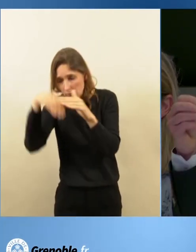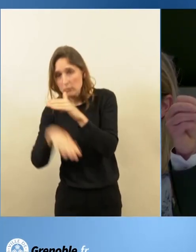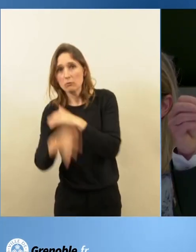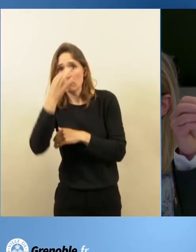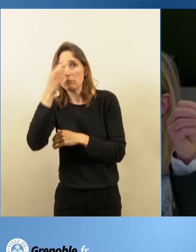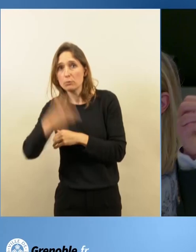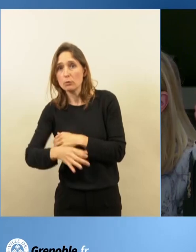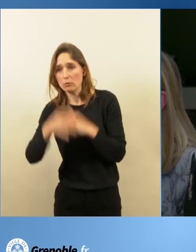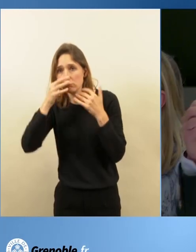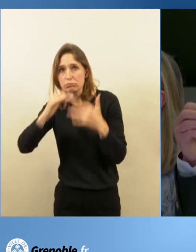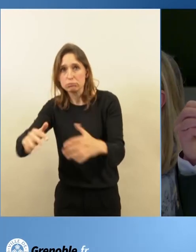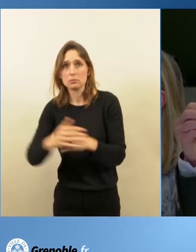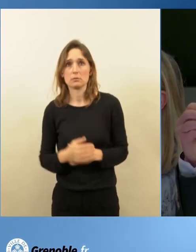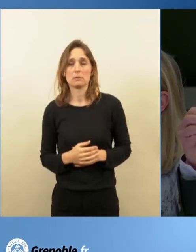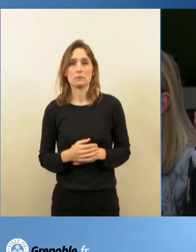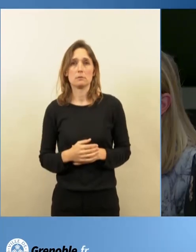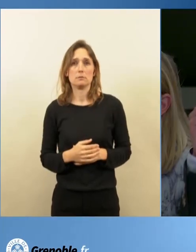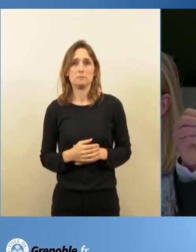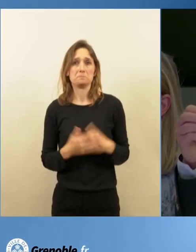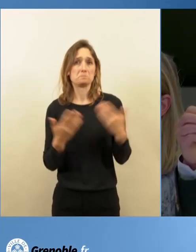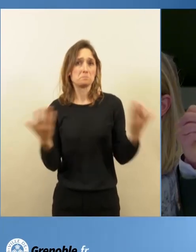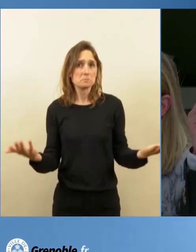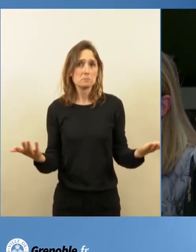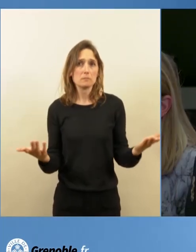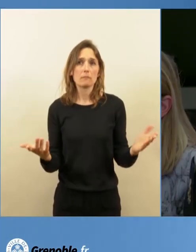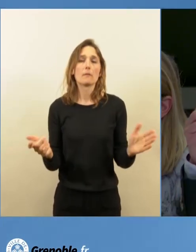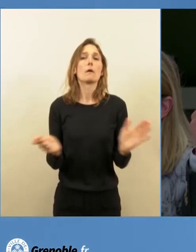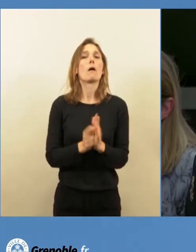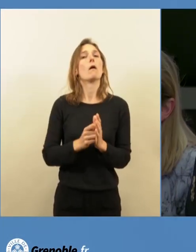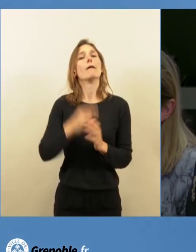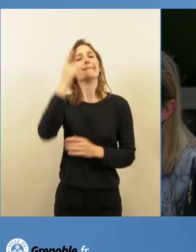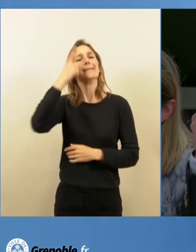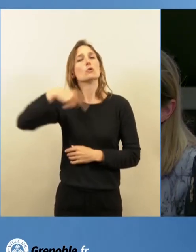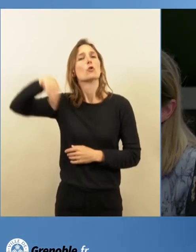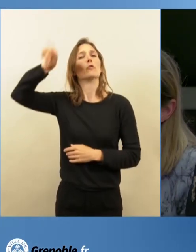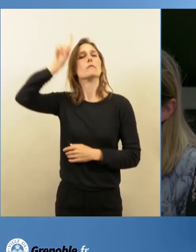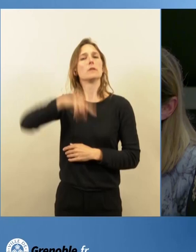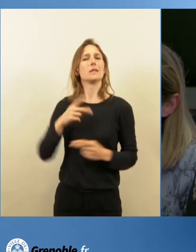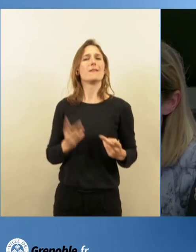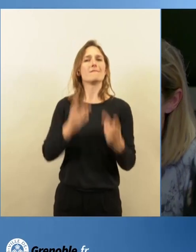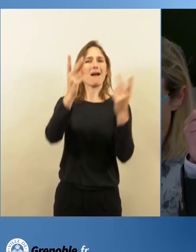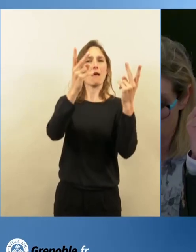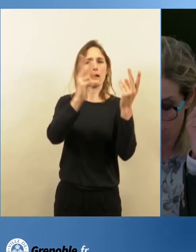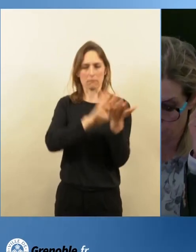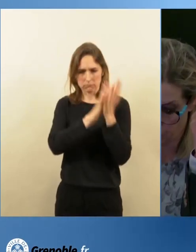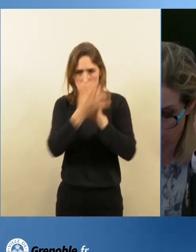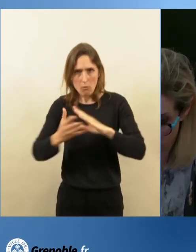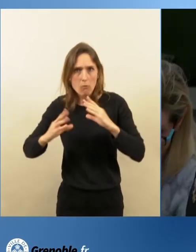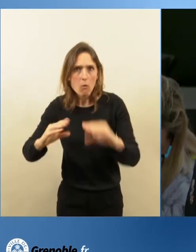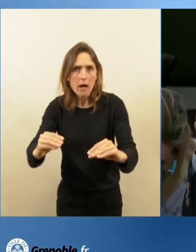quand vos principes trouveront-ils des applications concrètes et réelles